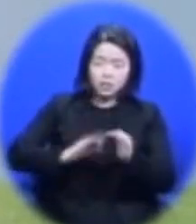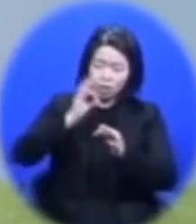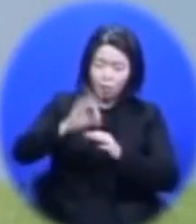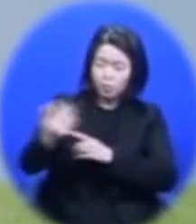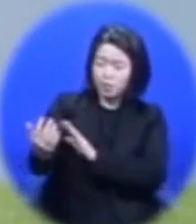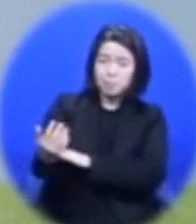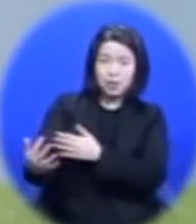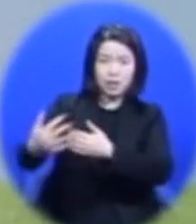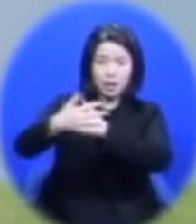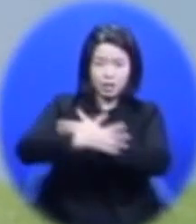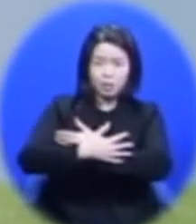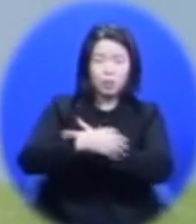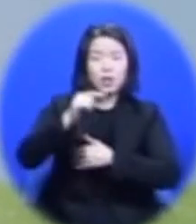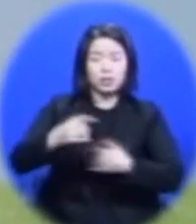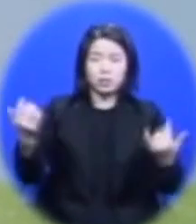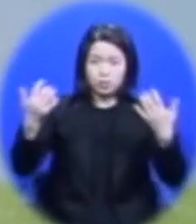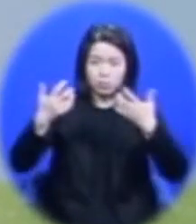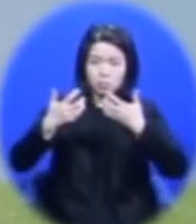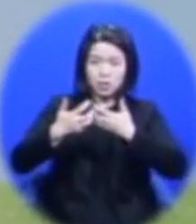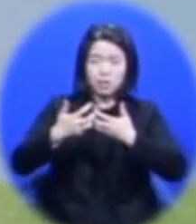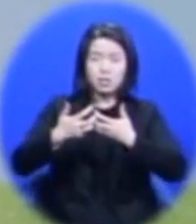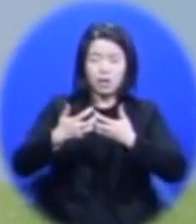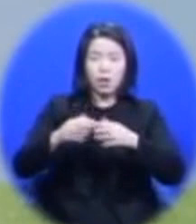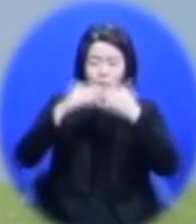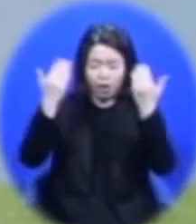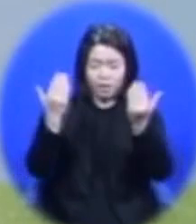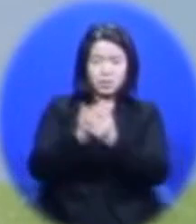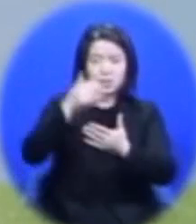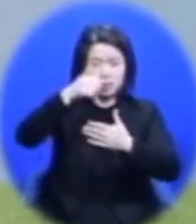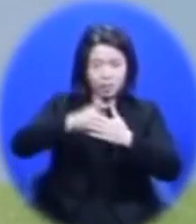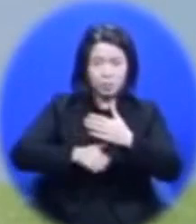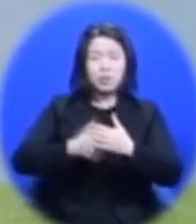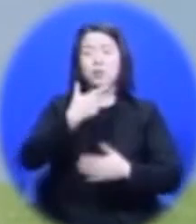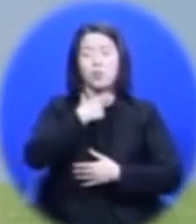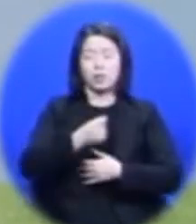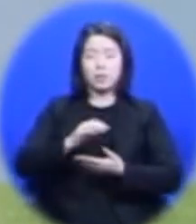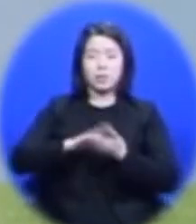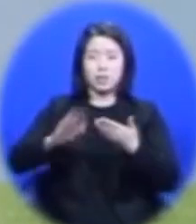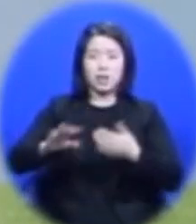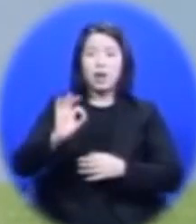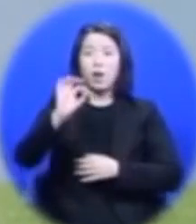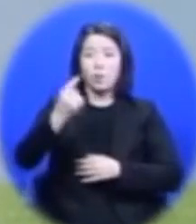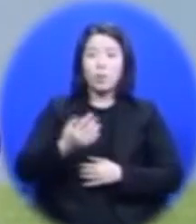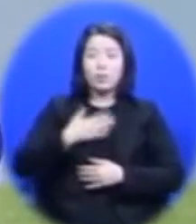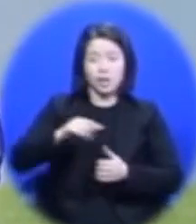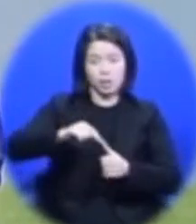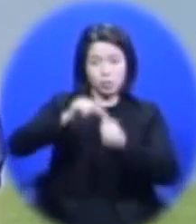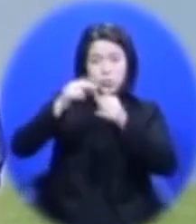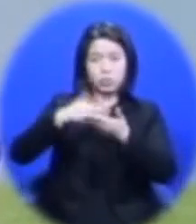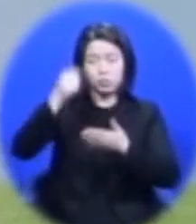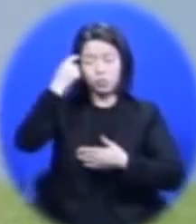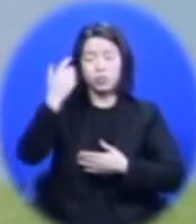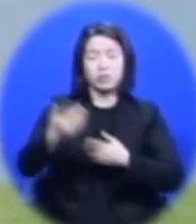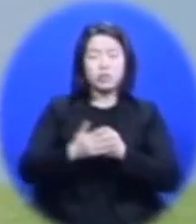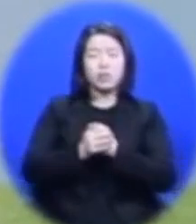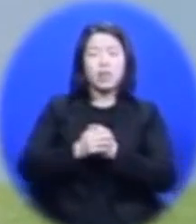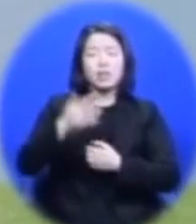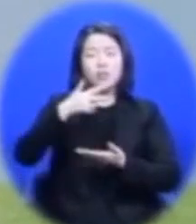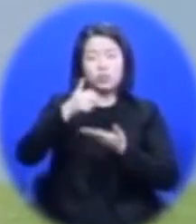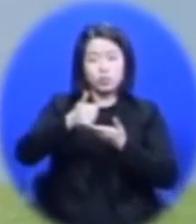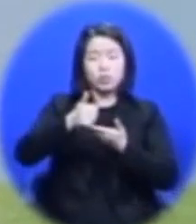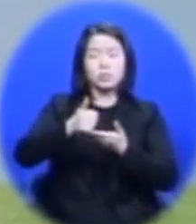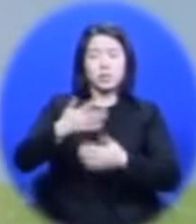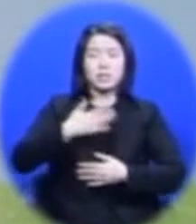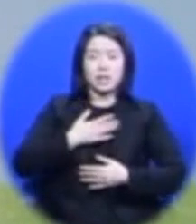그의 충만하심 안에 완전히 잠기기를 진정 원합니다. 오 나의 구주이시여 주님이신 하나님